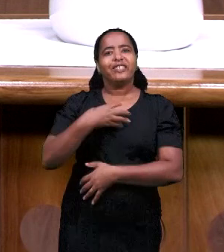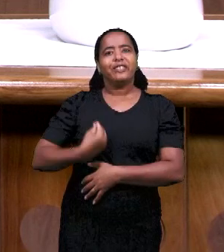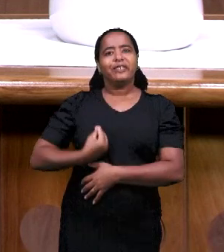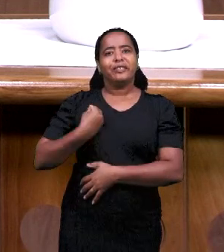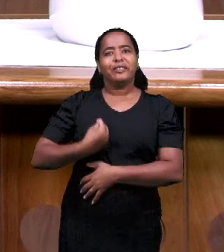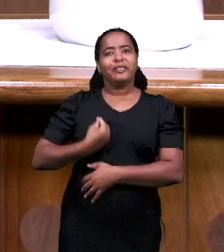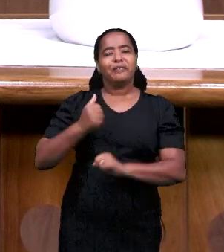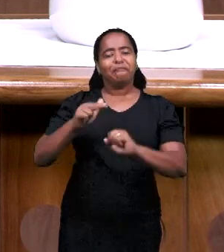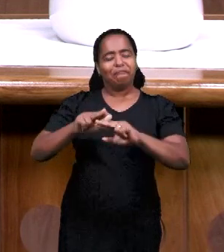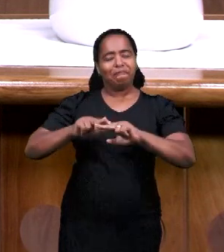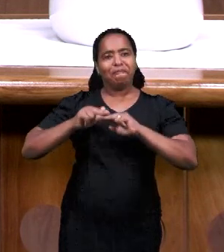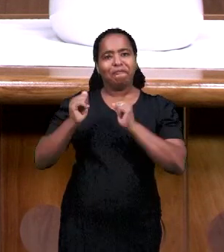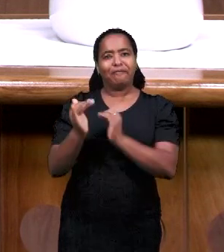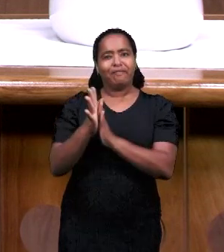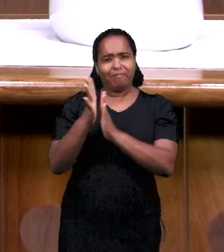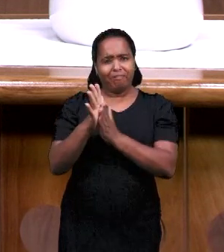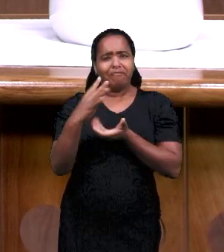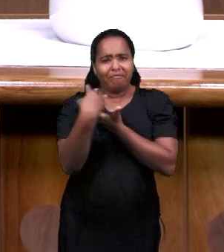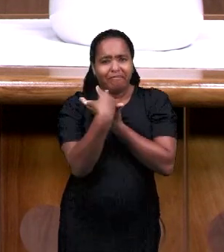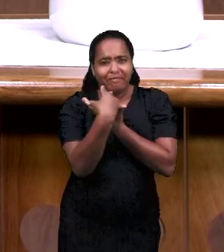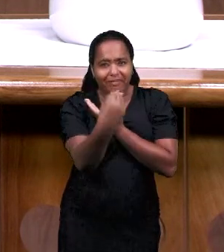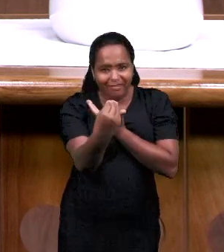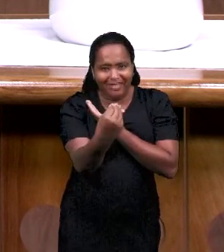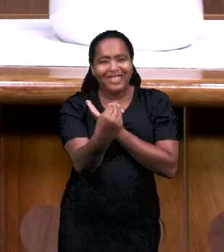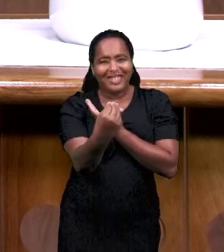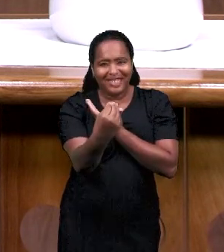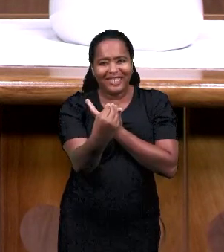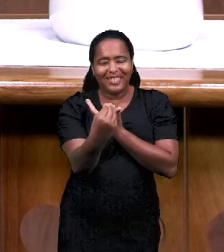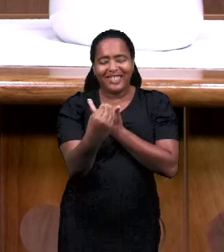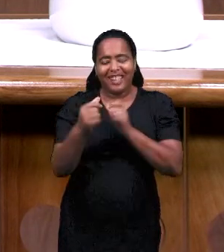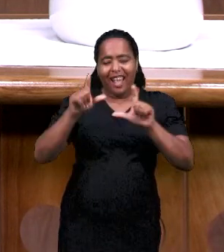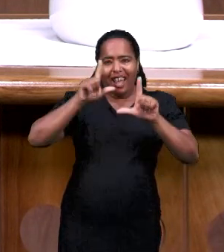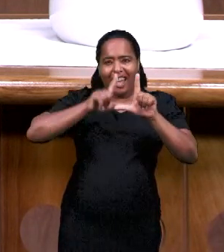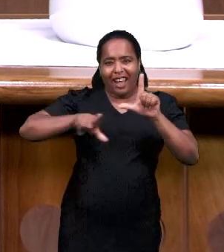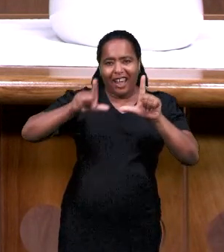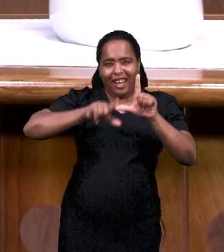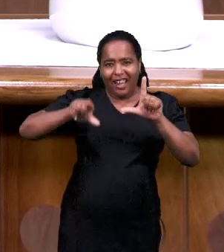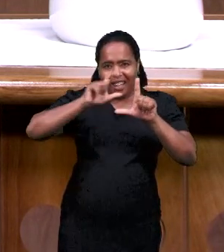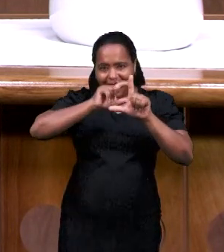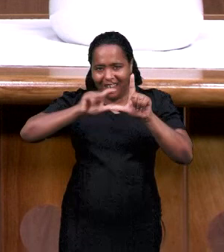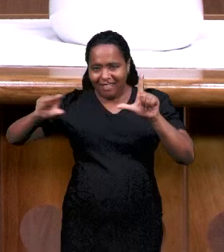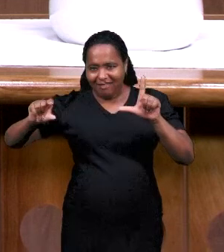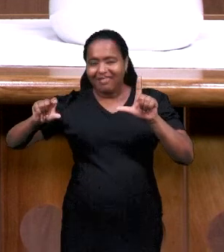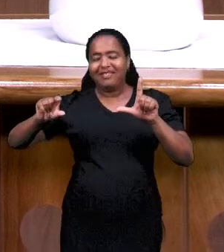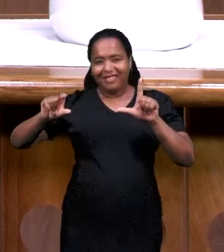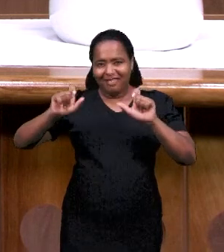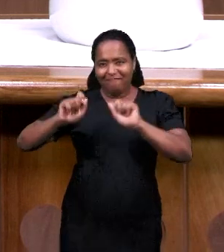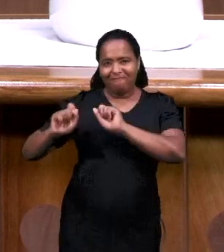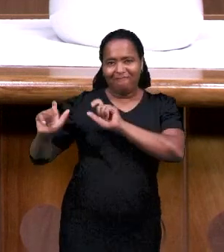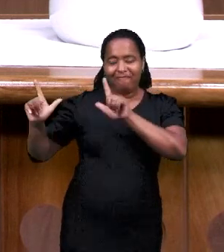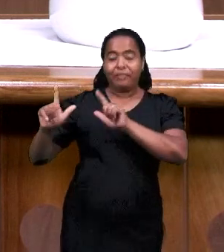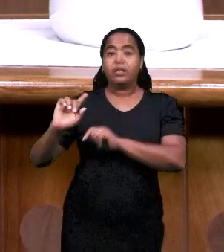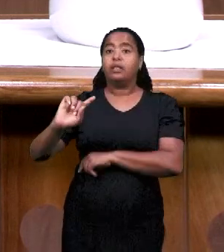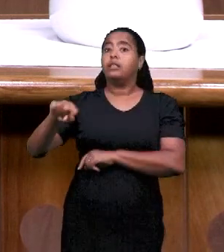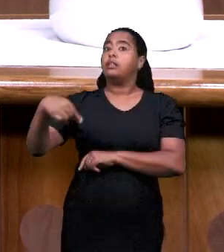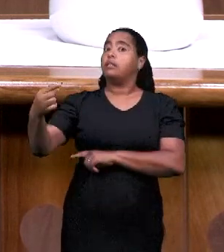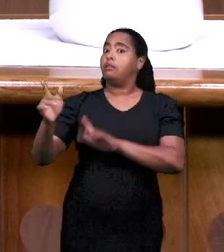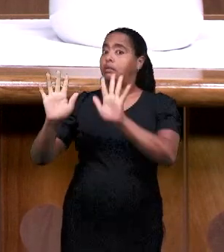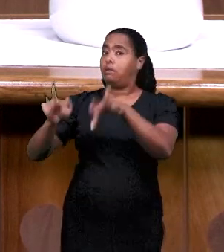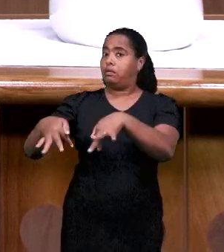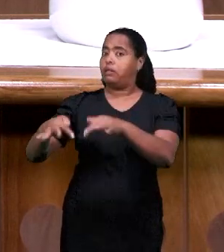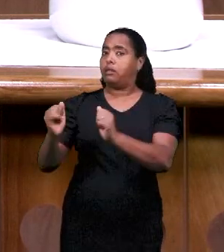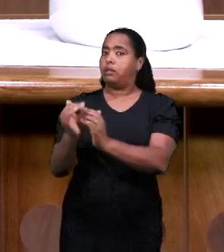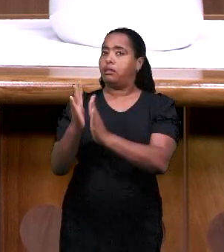louange. Chantez avec nous, participez. La lettre de la louange va être projetée. Et dans la séquence, juste après la louange, nous allons entendre